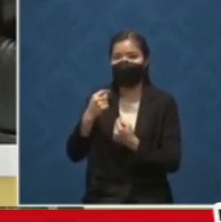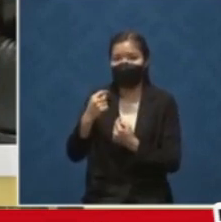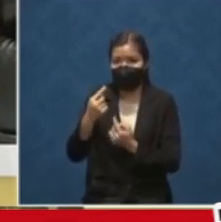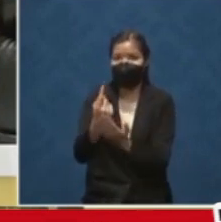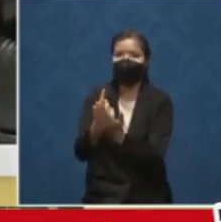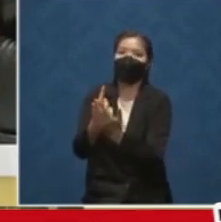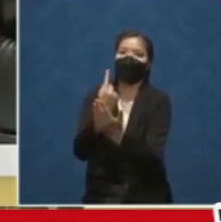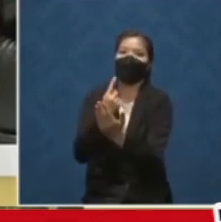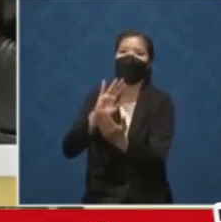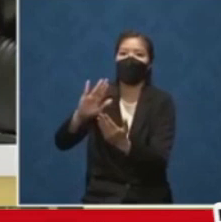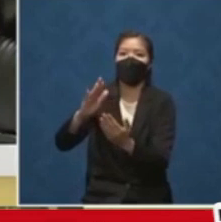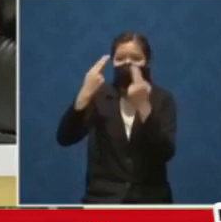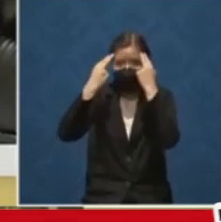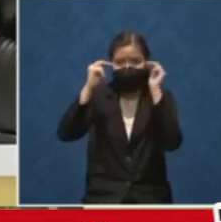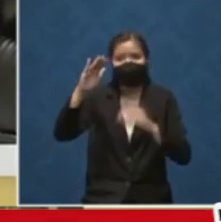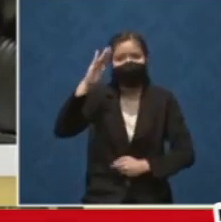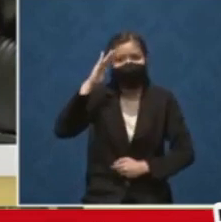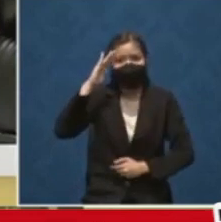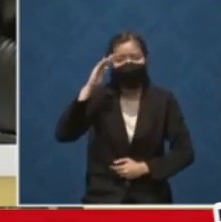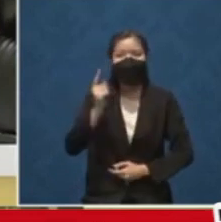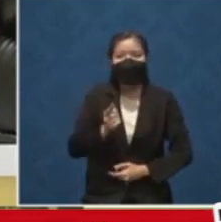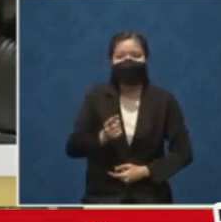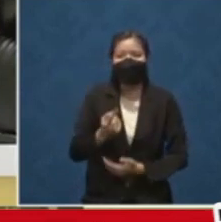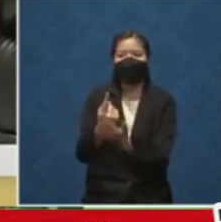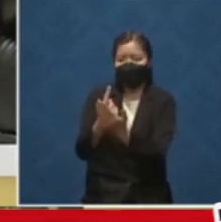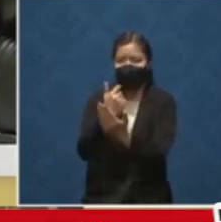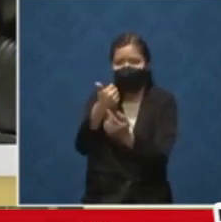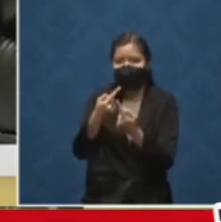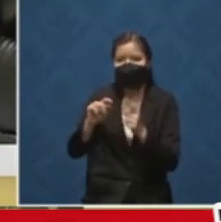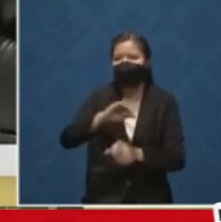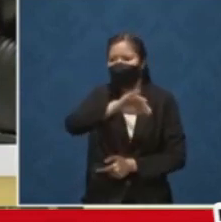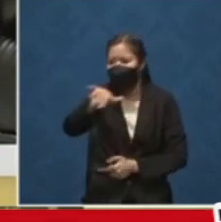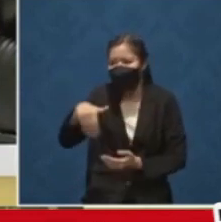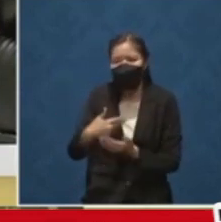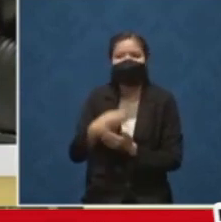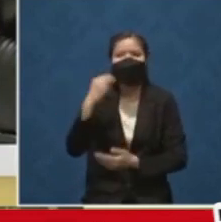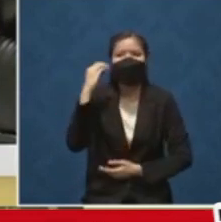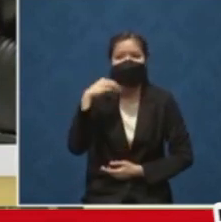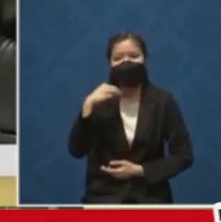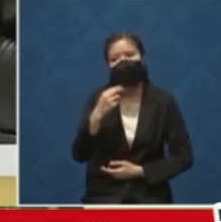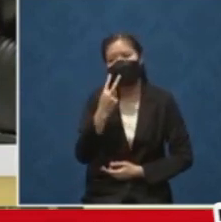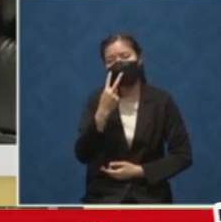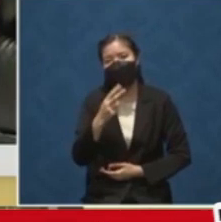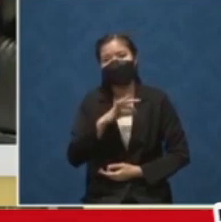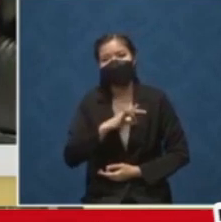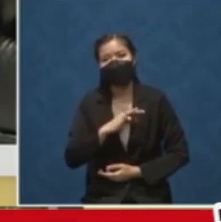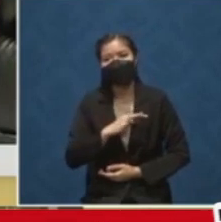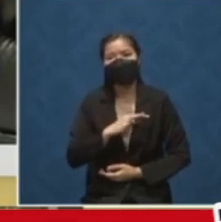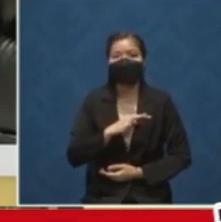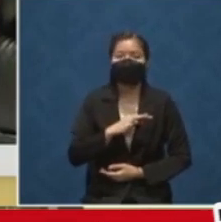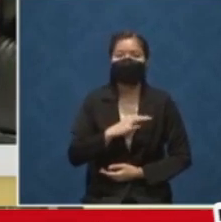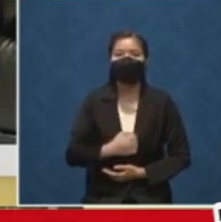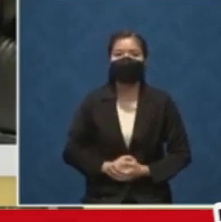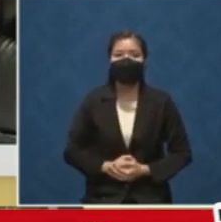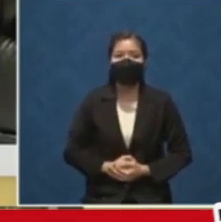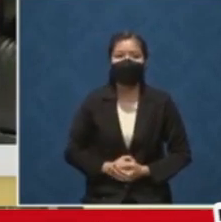แต่วัมันกดาวทุกคนใหกที่ไม่าจะพนาก็ HELMS